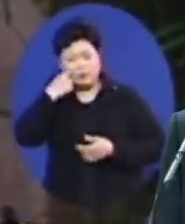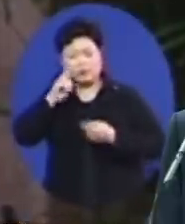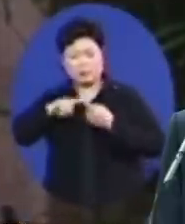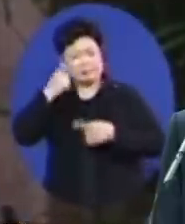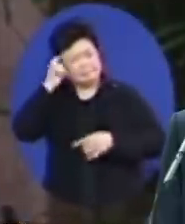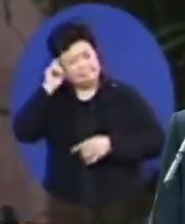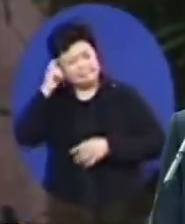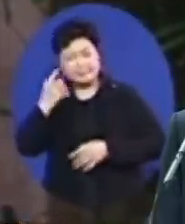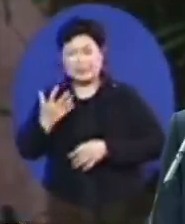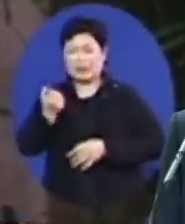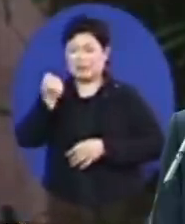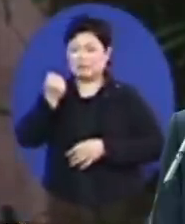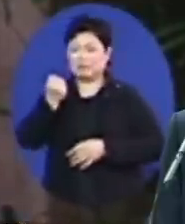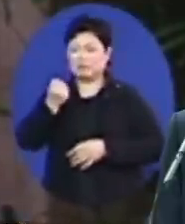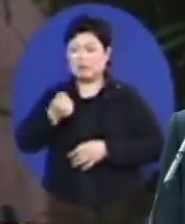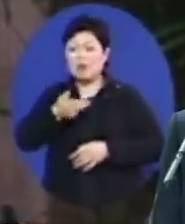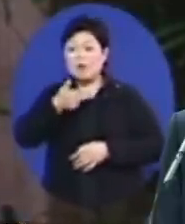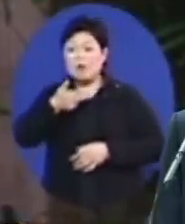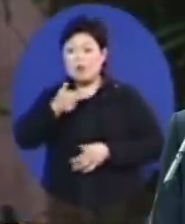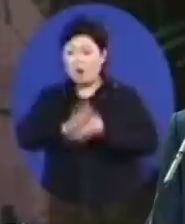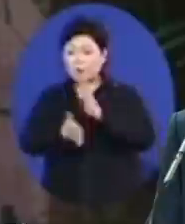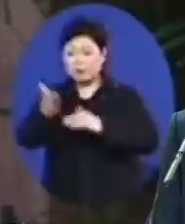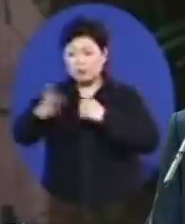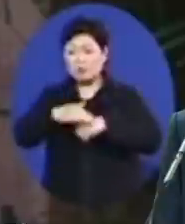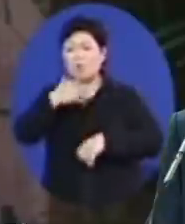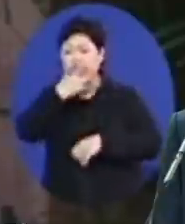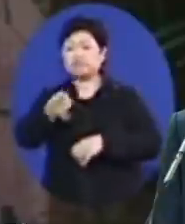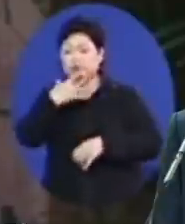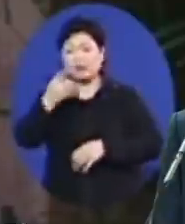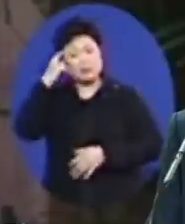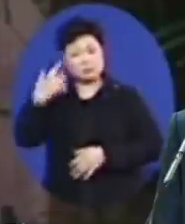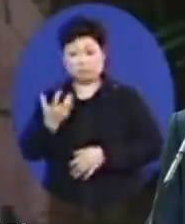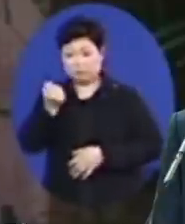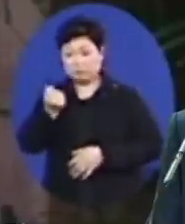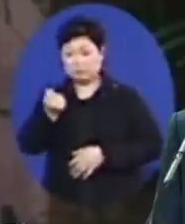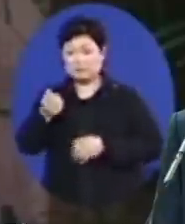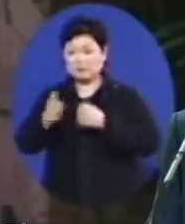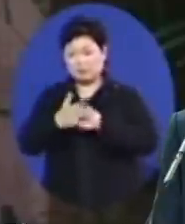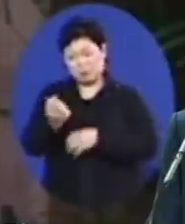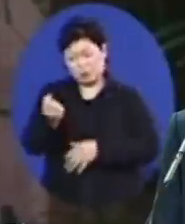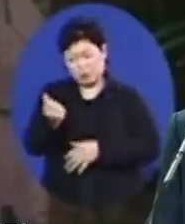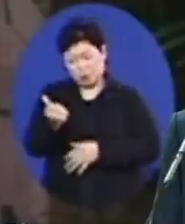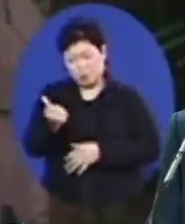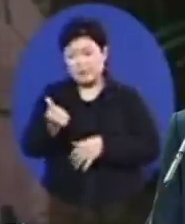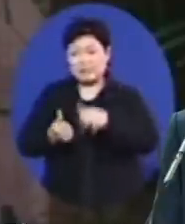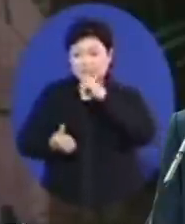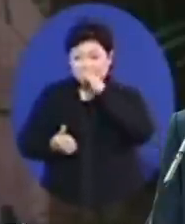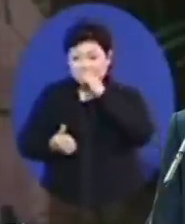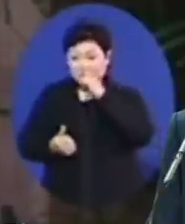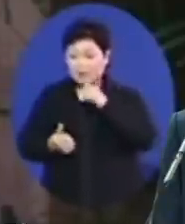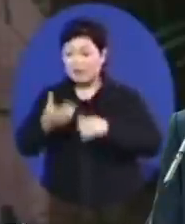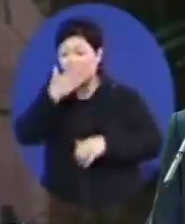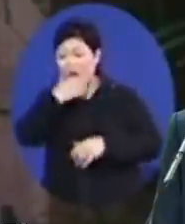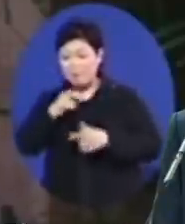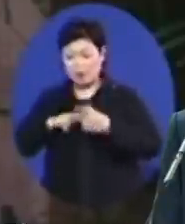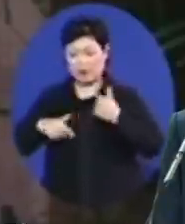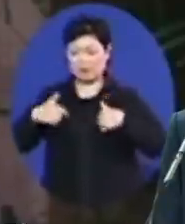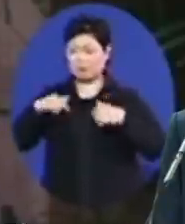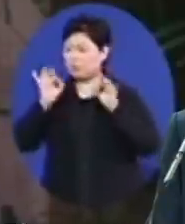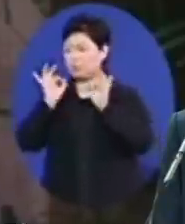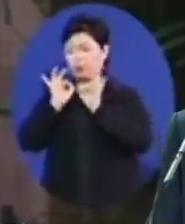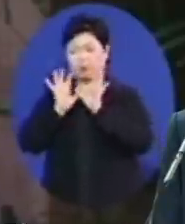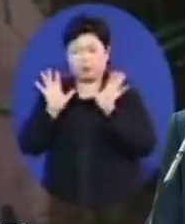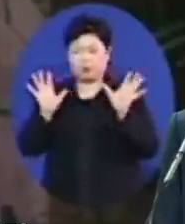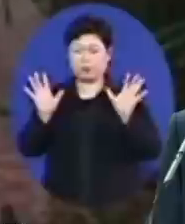생각하고 없으니까 불행하다고 생각하는 것입니다. 그러니까 조그만 있던 행복과 기쁨도 사라지고 마는